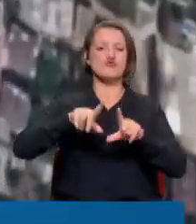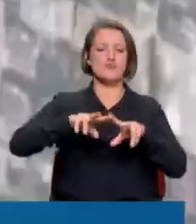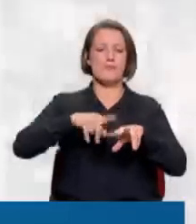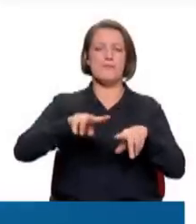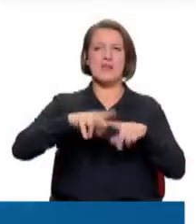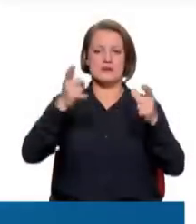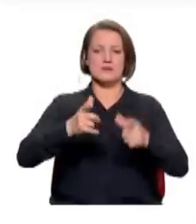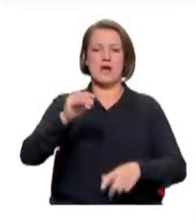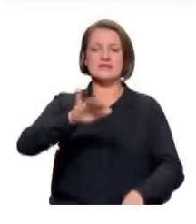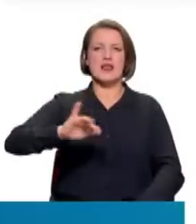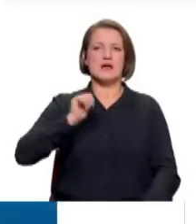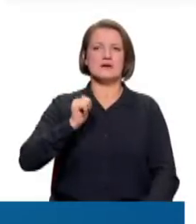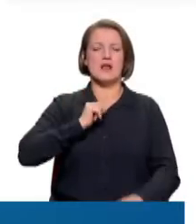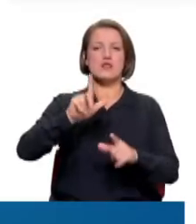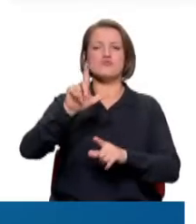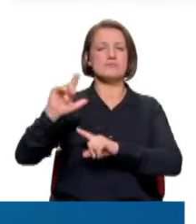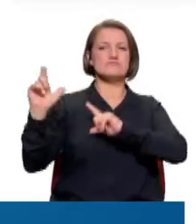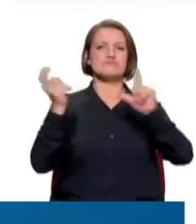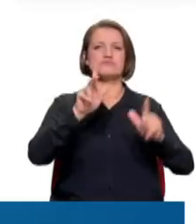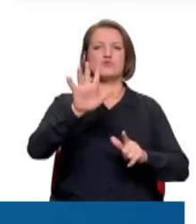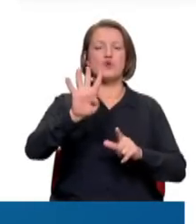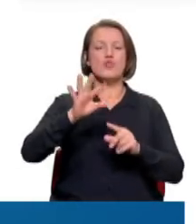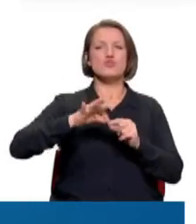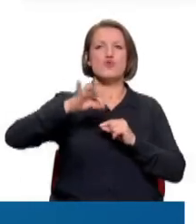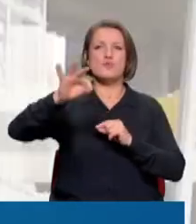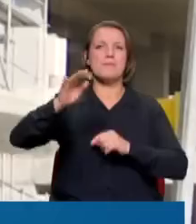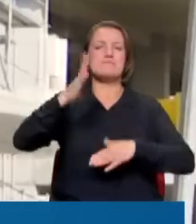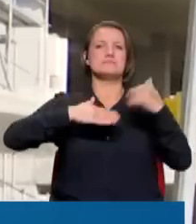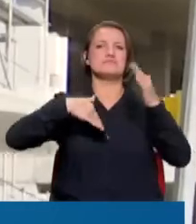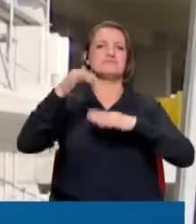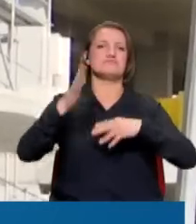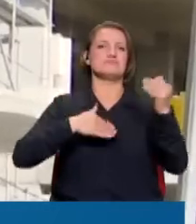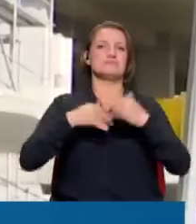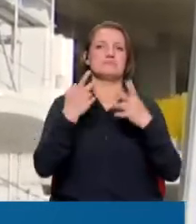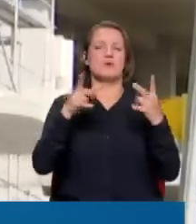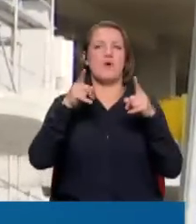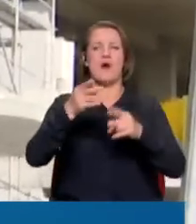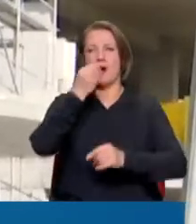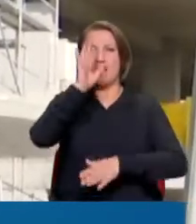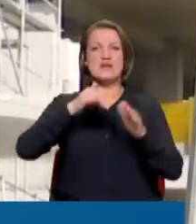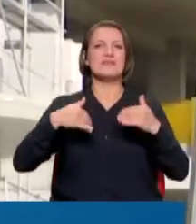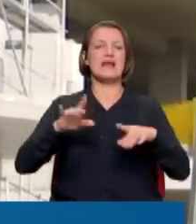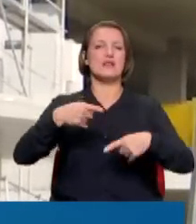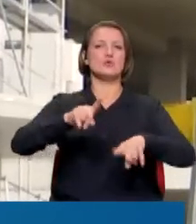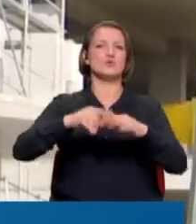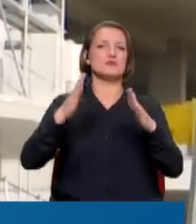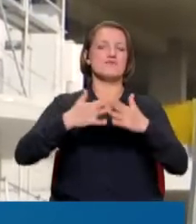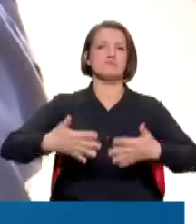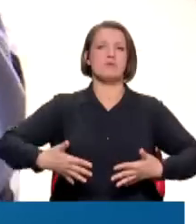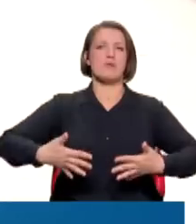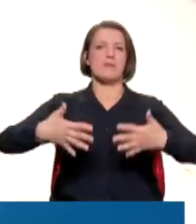askeri arazi lojman taşındı 34 ümük arazi imarı açıldı Şimdi orada ağaçlar değil lüks konutlar